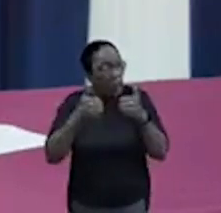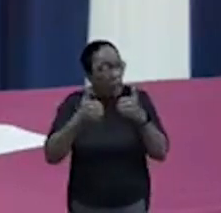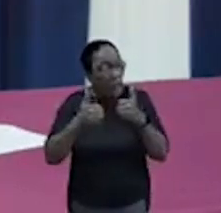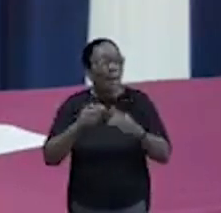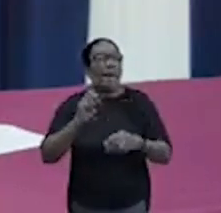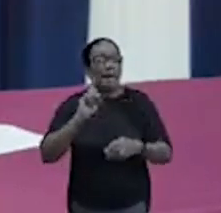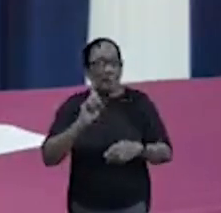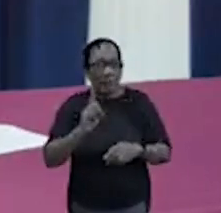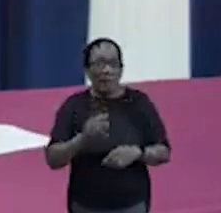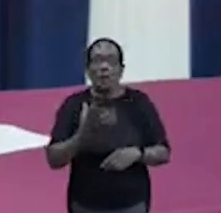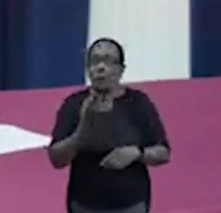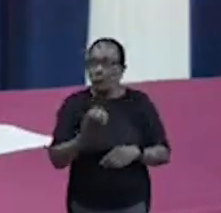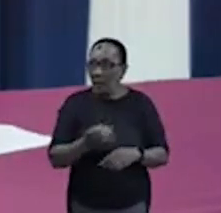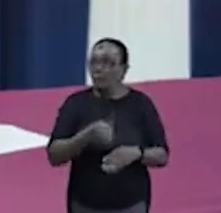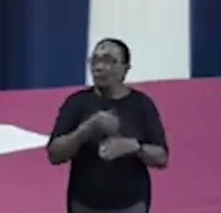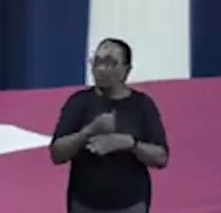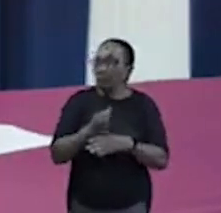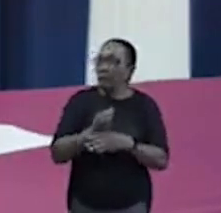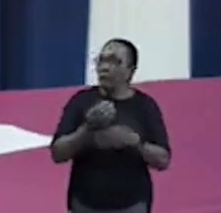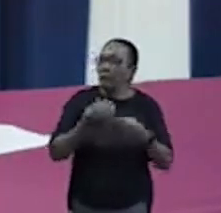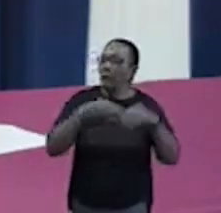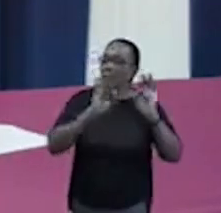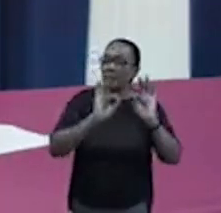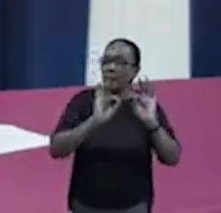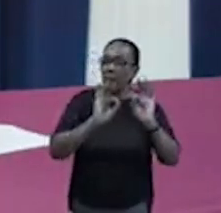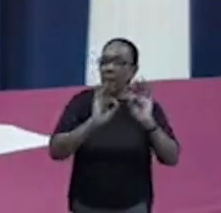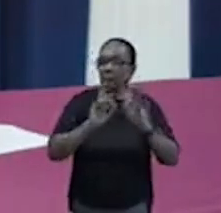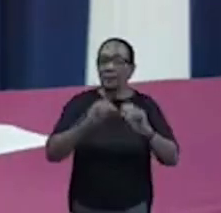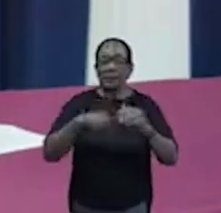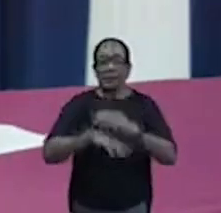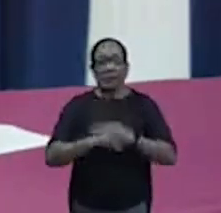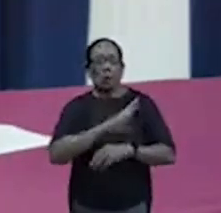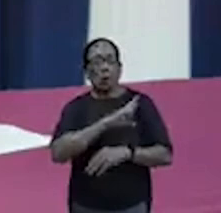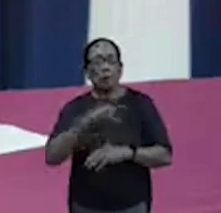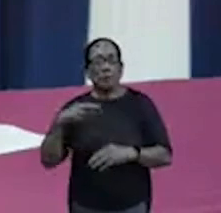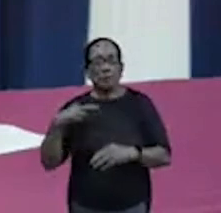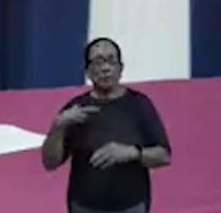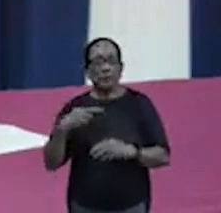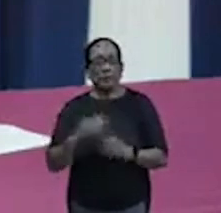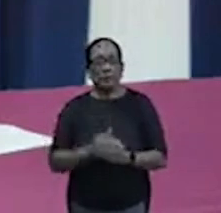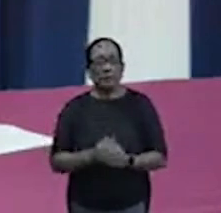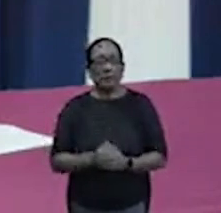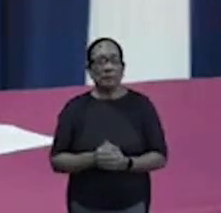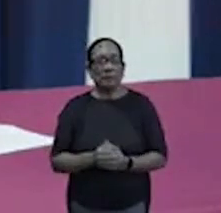wel nadrukkelijk verbeterd in onze